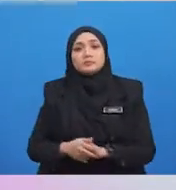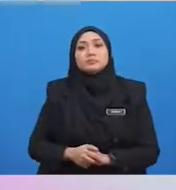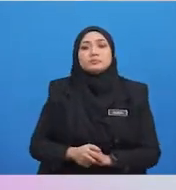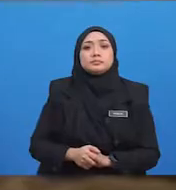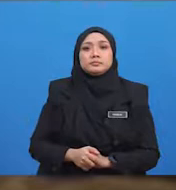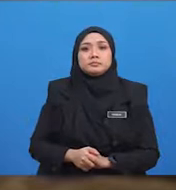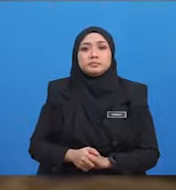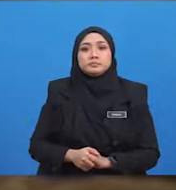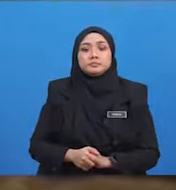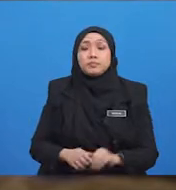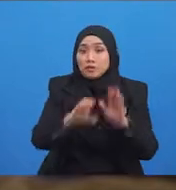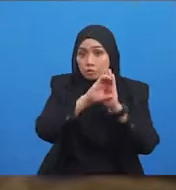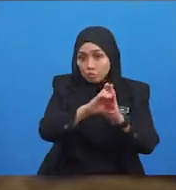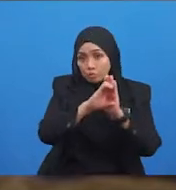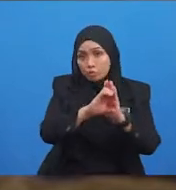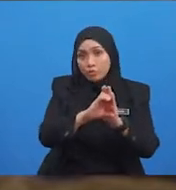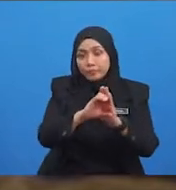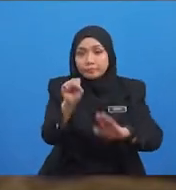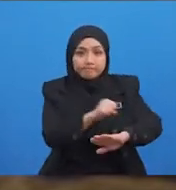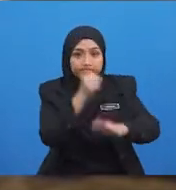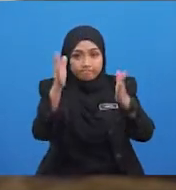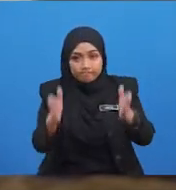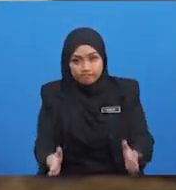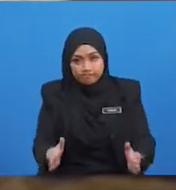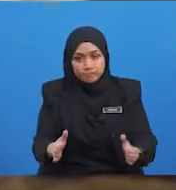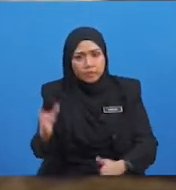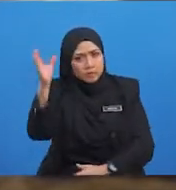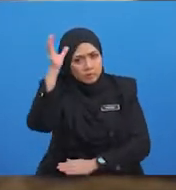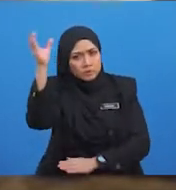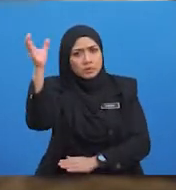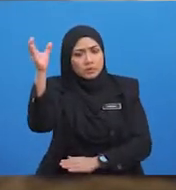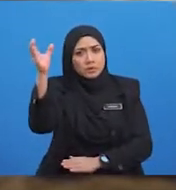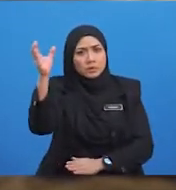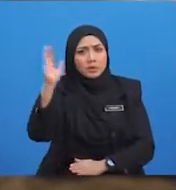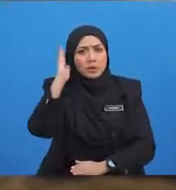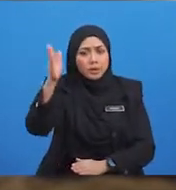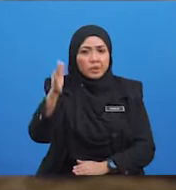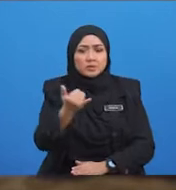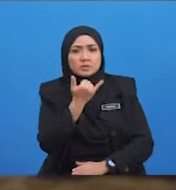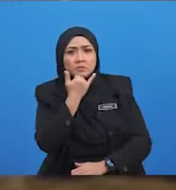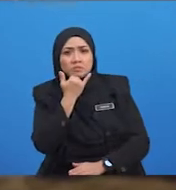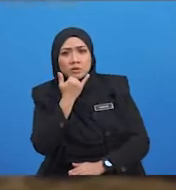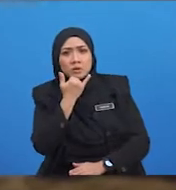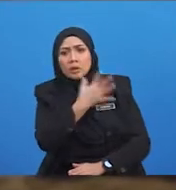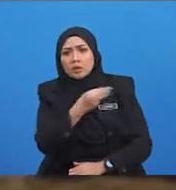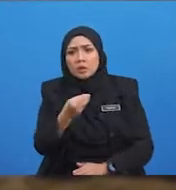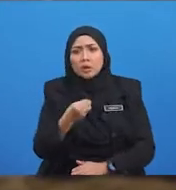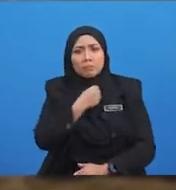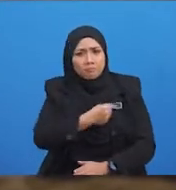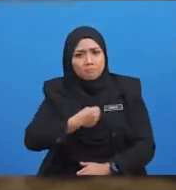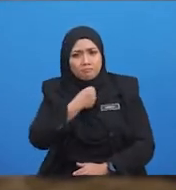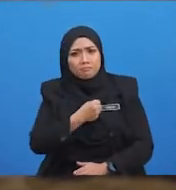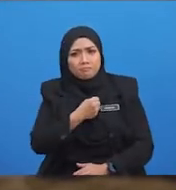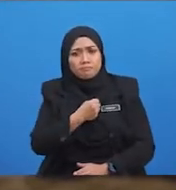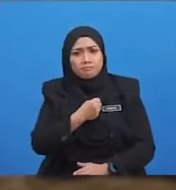ini, contohnya, penyajak menyedari akan kesilapannya dan memohon